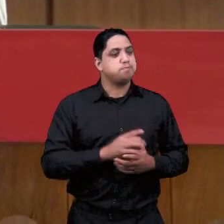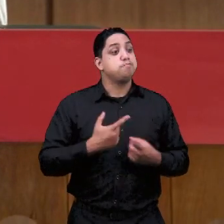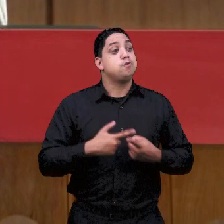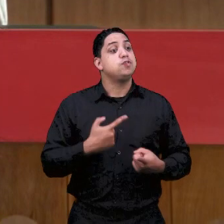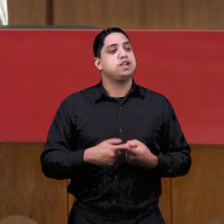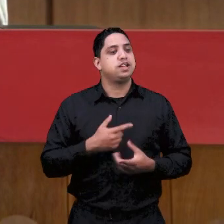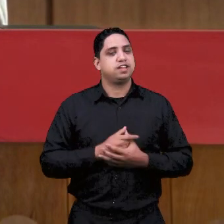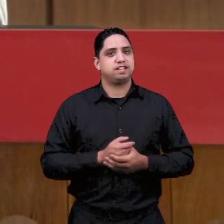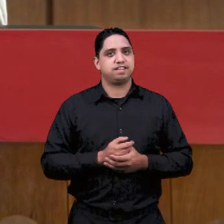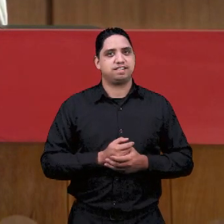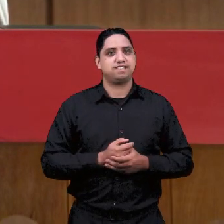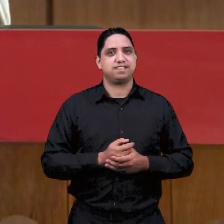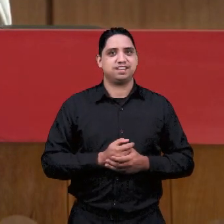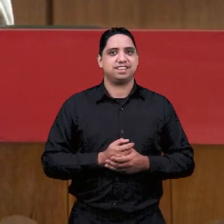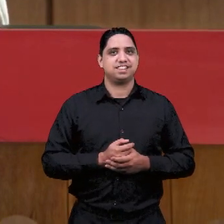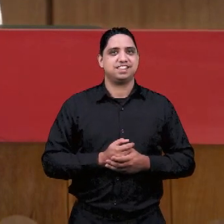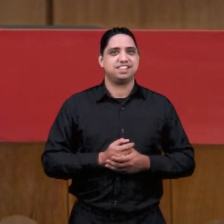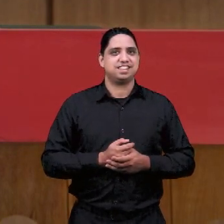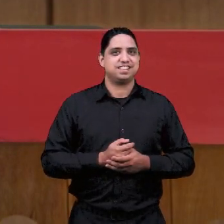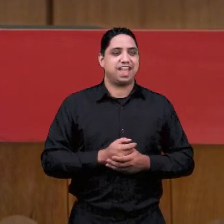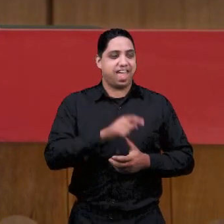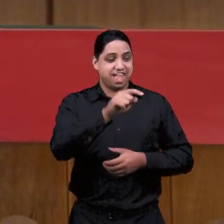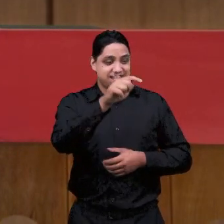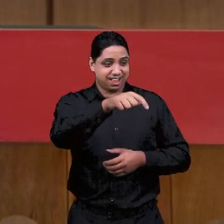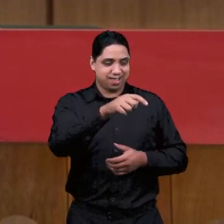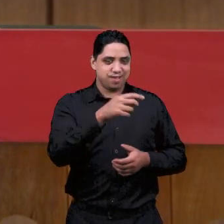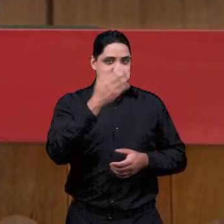Celui-là, celui qui est devant. Mais voyez bien.